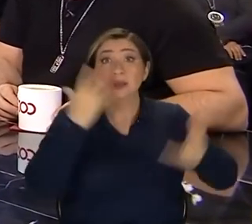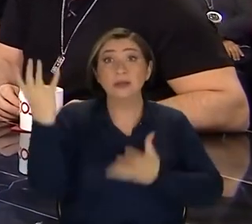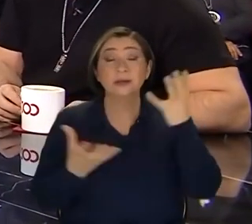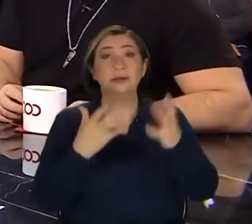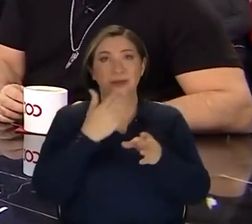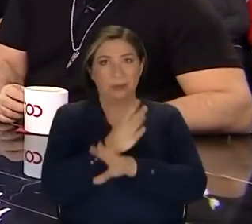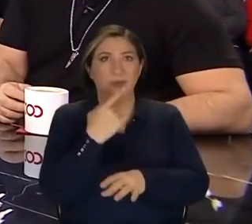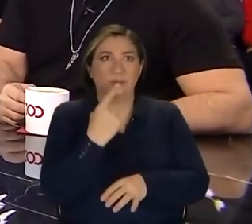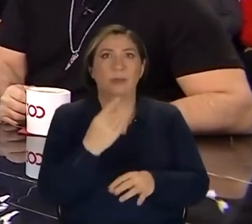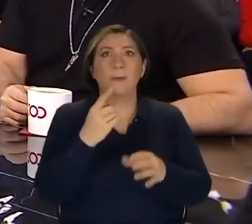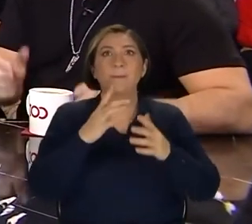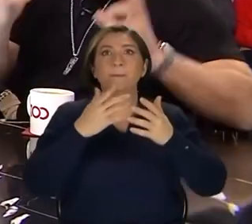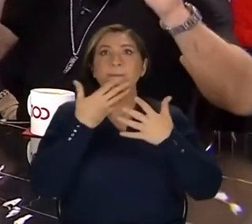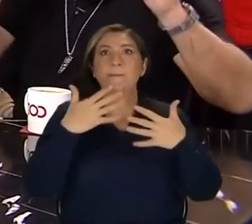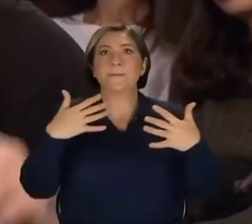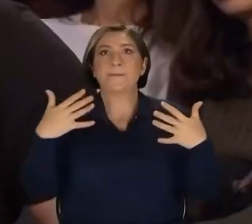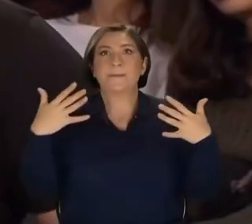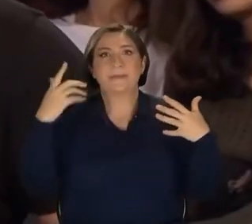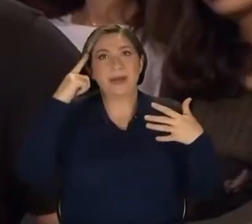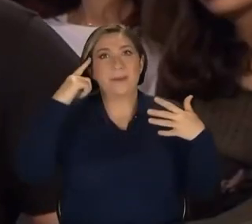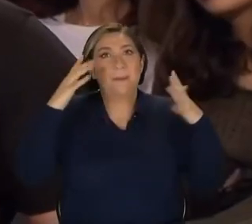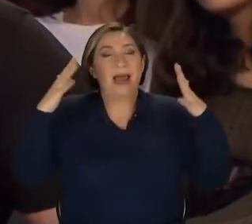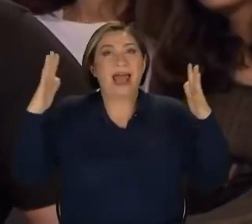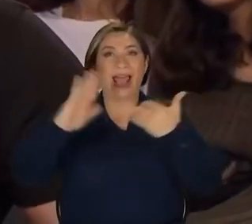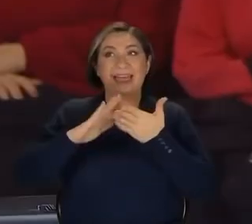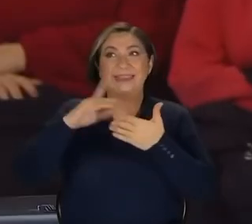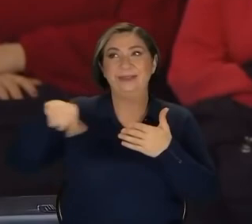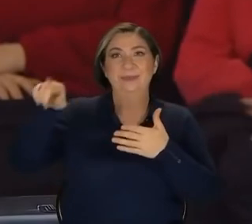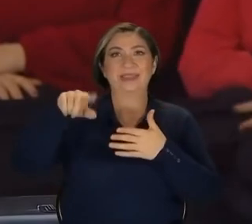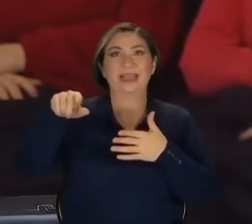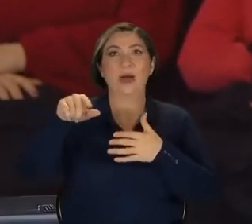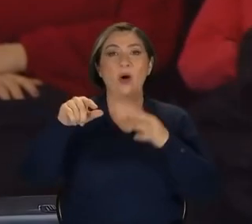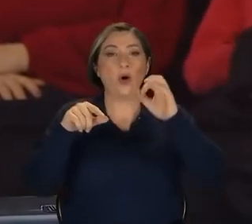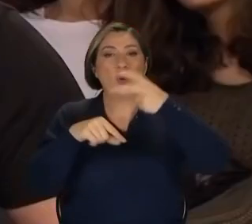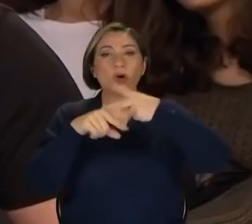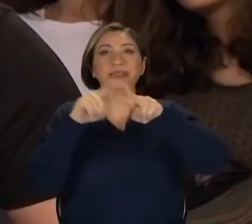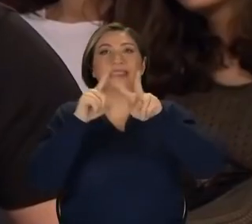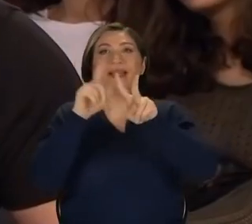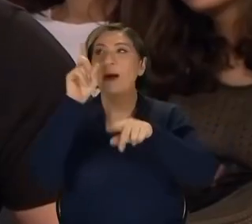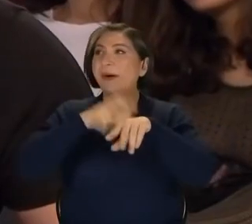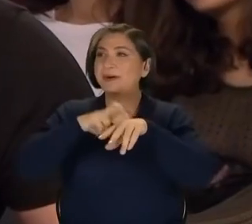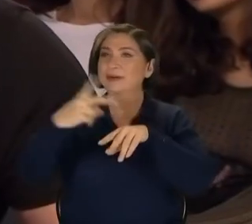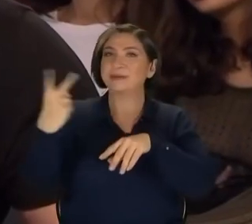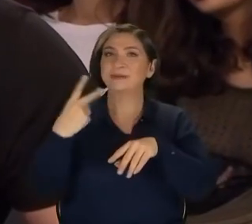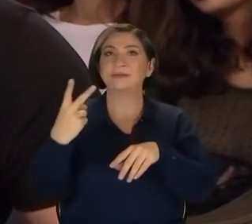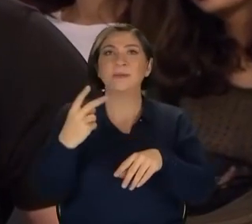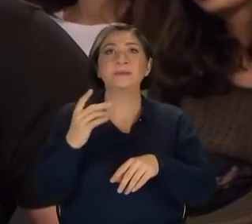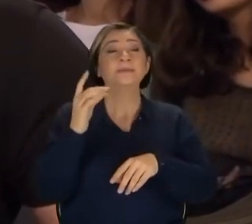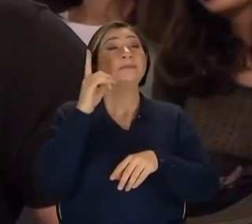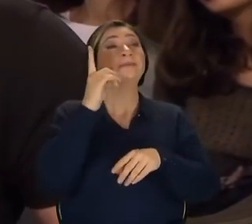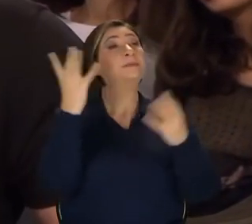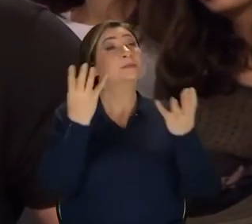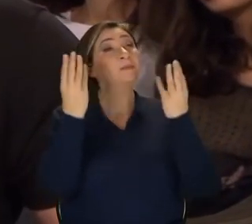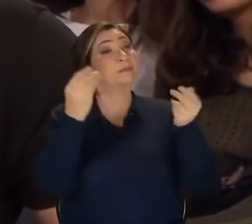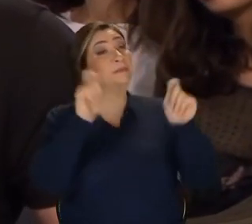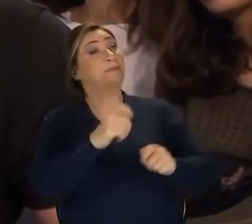Çok tatlı yani parlak arkadaşlarımızdan en zeka. O şeyde Ozan'la bir anımızdır. Handicam ne çıktı diyor ki ne